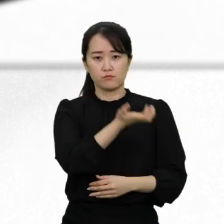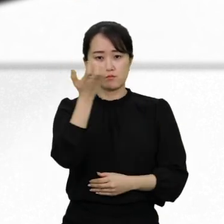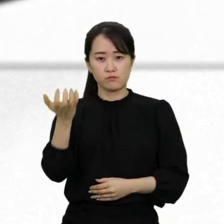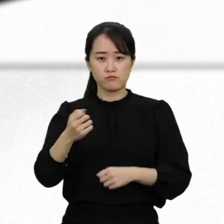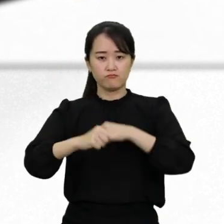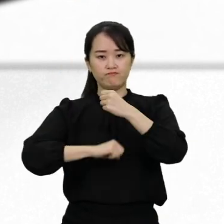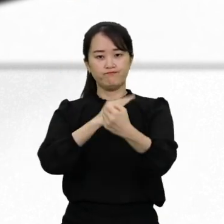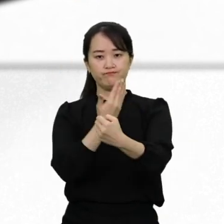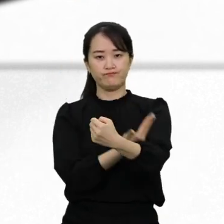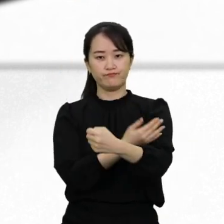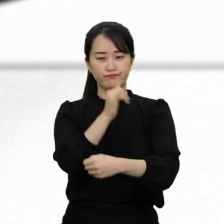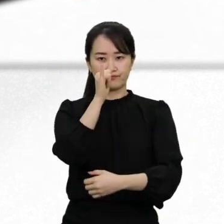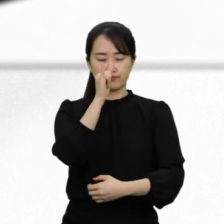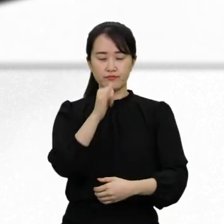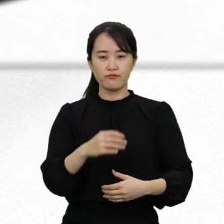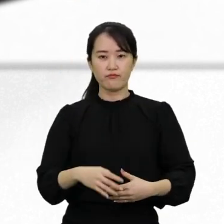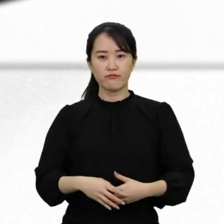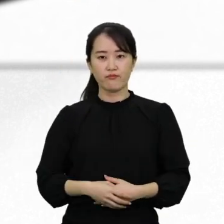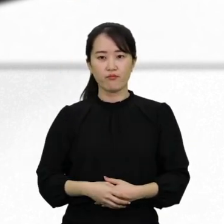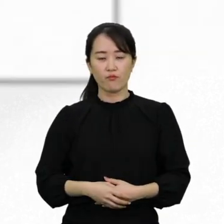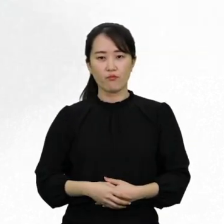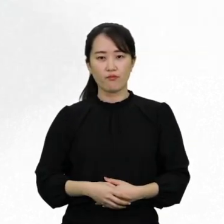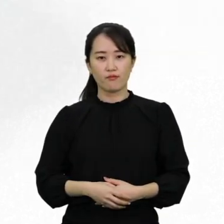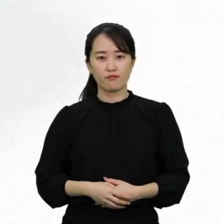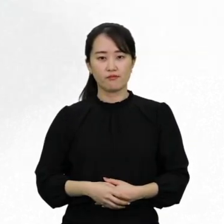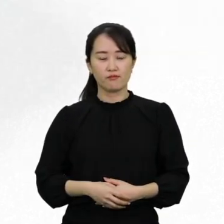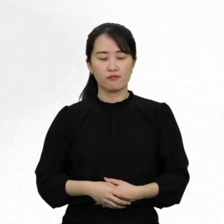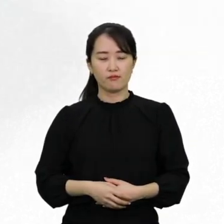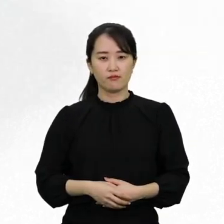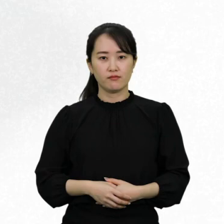대한 권리가 있습니다.